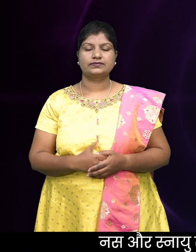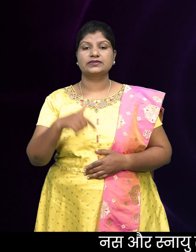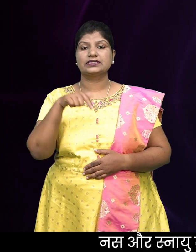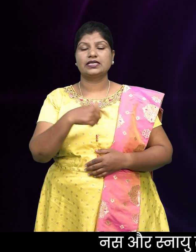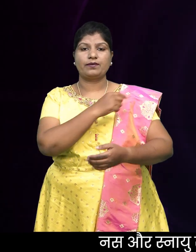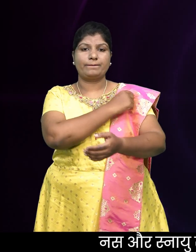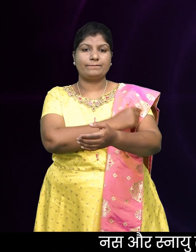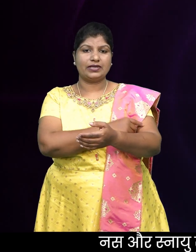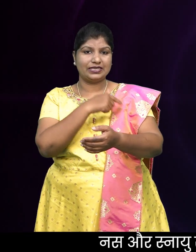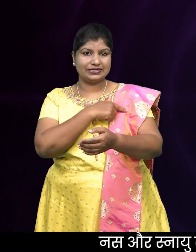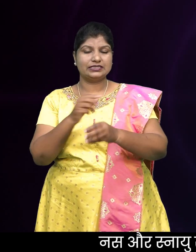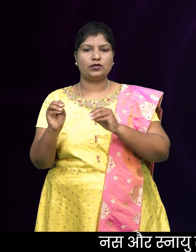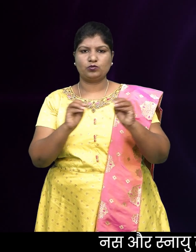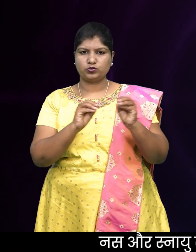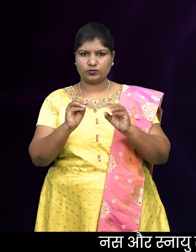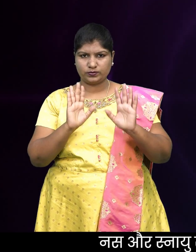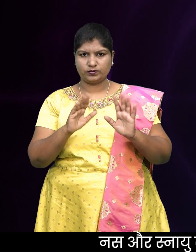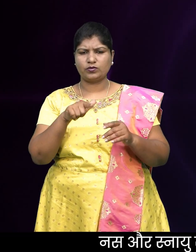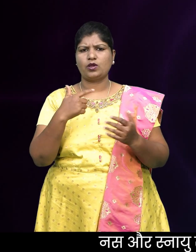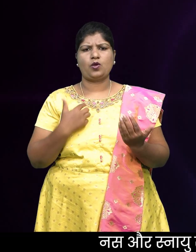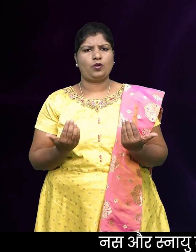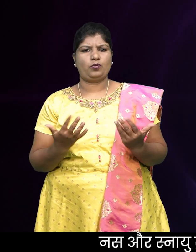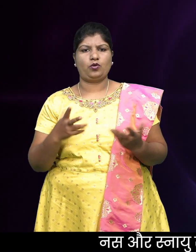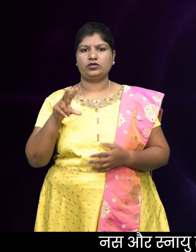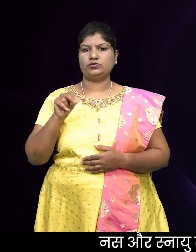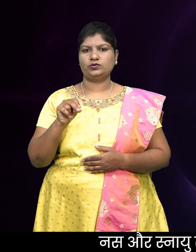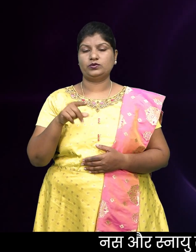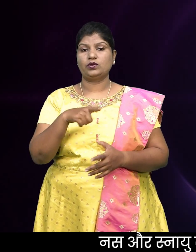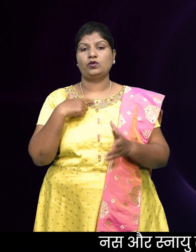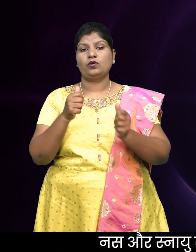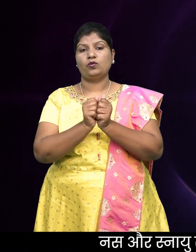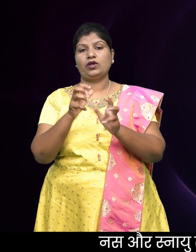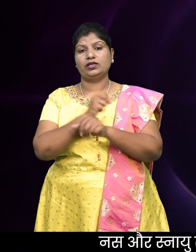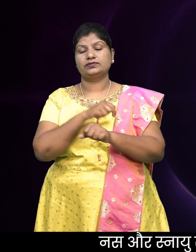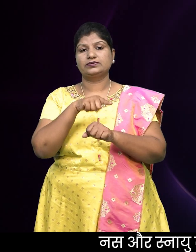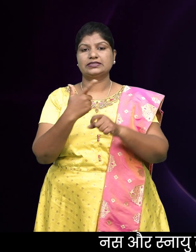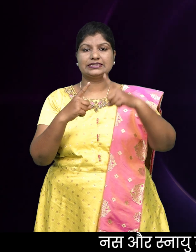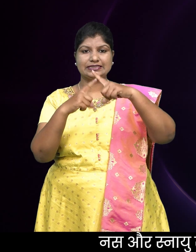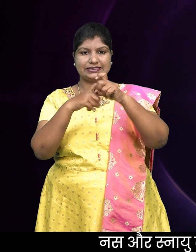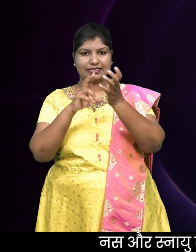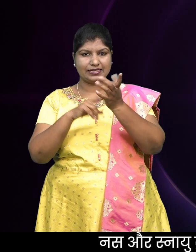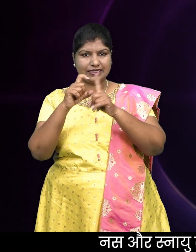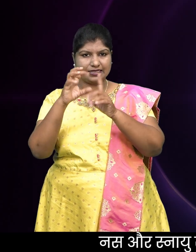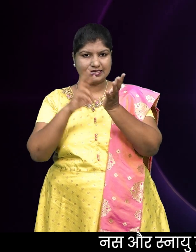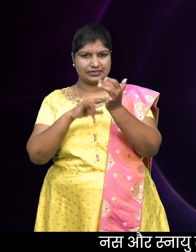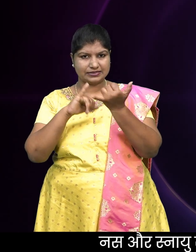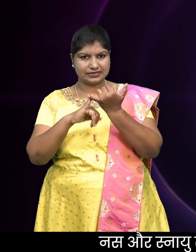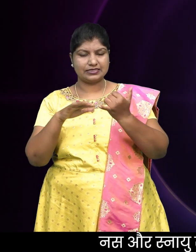नस और स्नायु रज्जुक के बिना पेशीय गति संभव नहीं होगी।